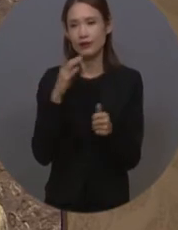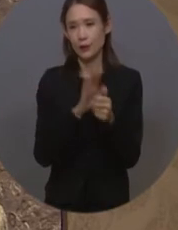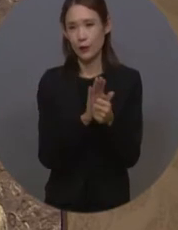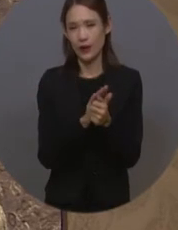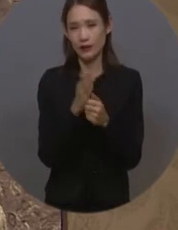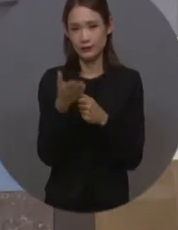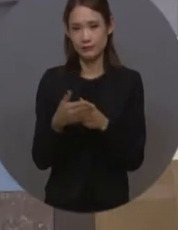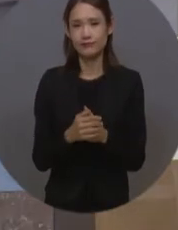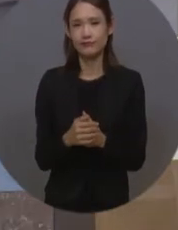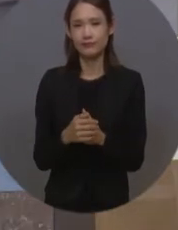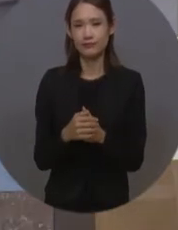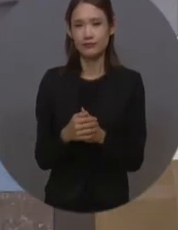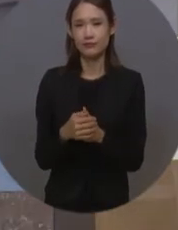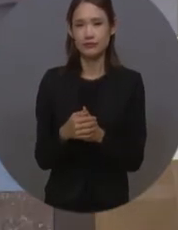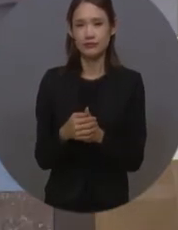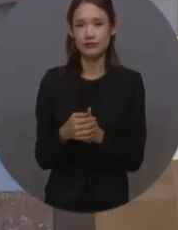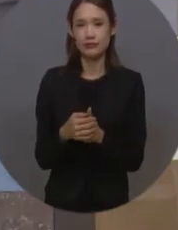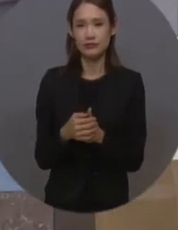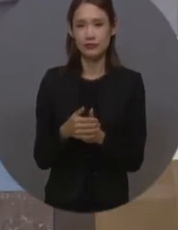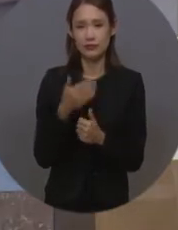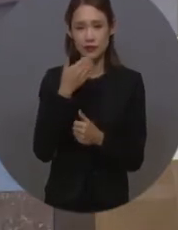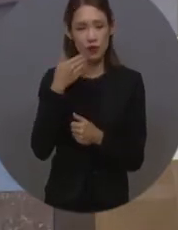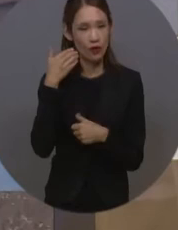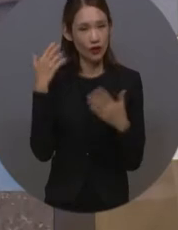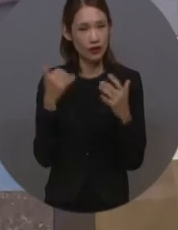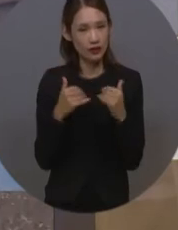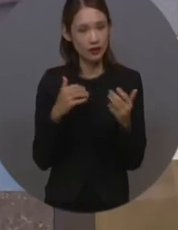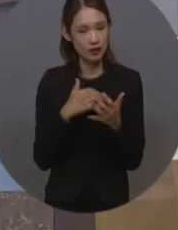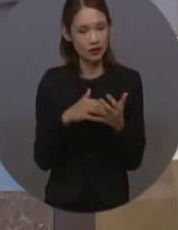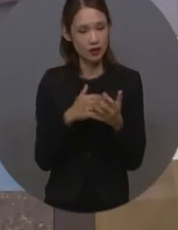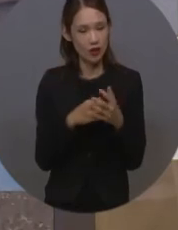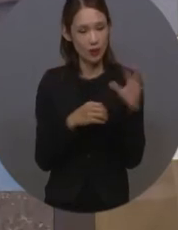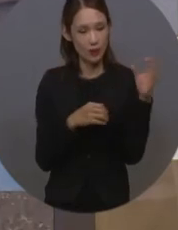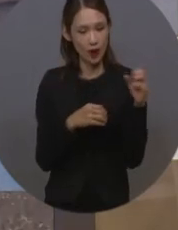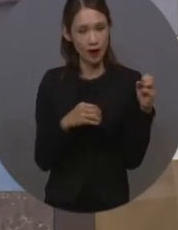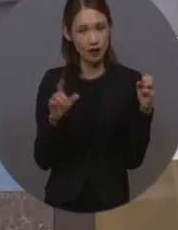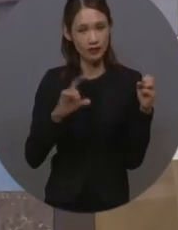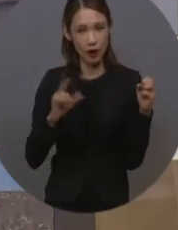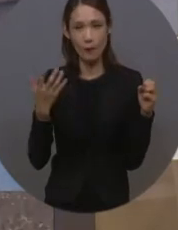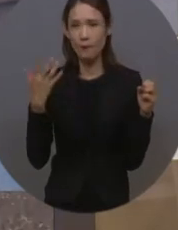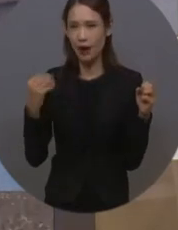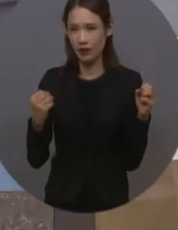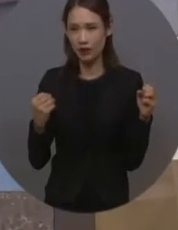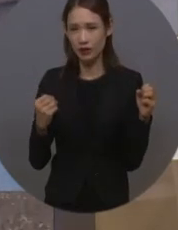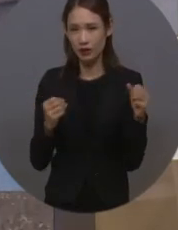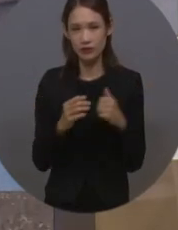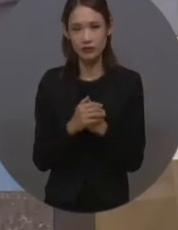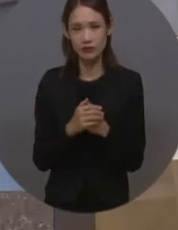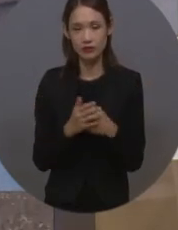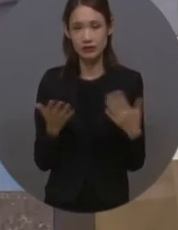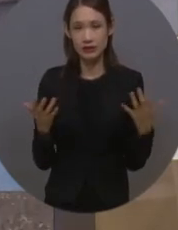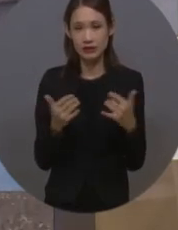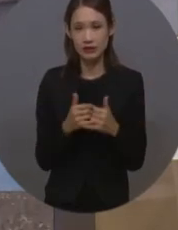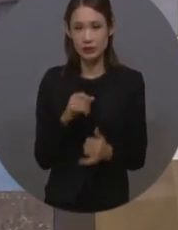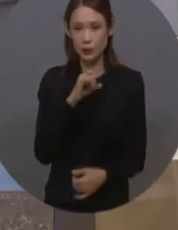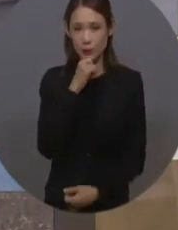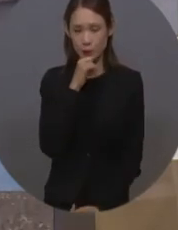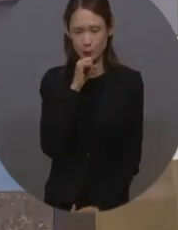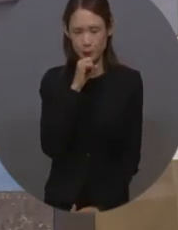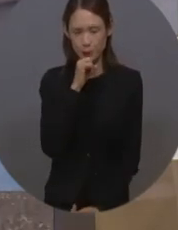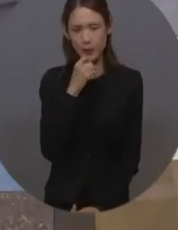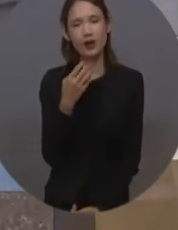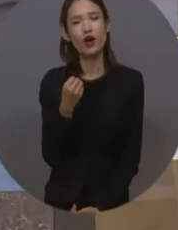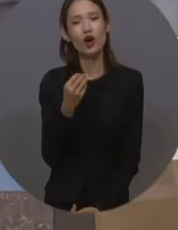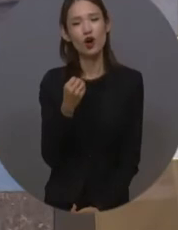네. 네. 그럼 청각장애인 직원분들의 비율이 월등히 또 높은데요. 네. 이 만족도는